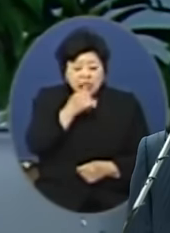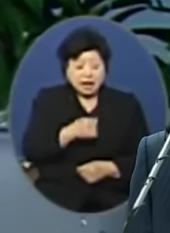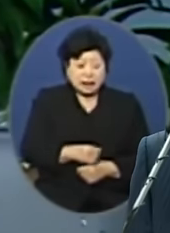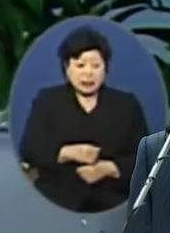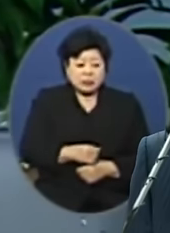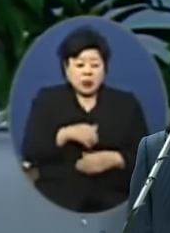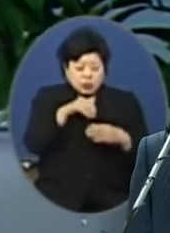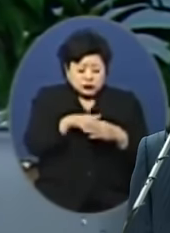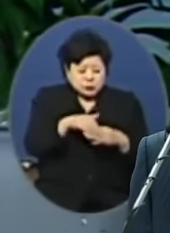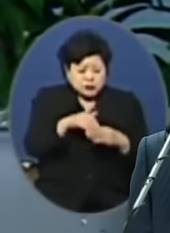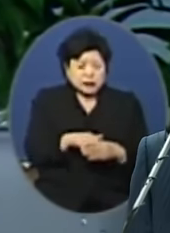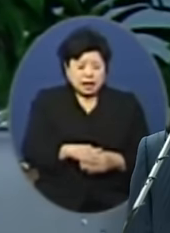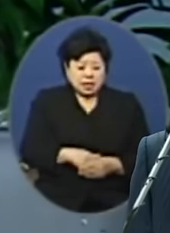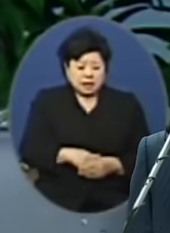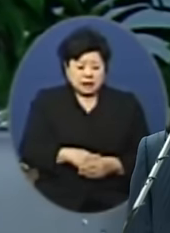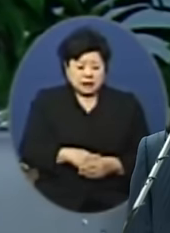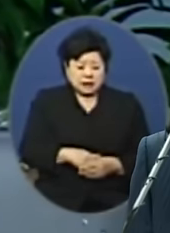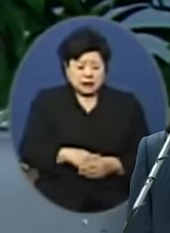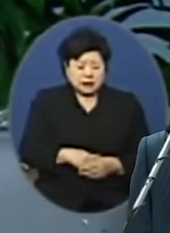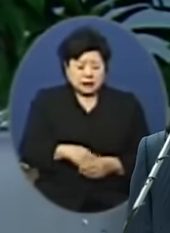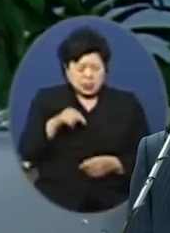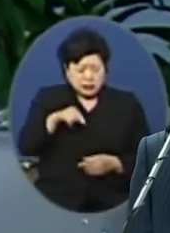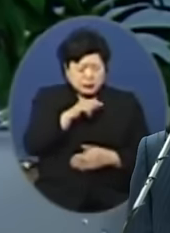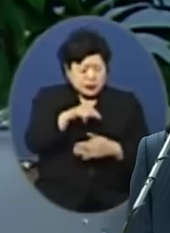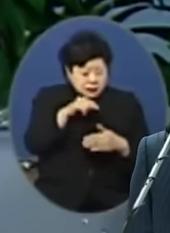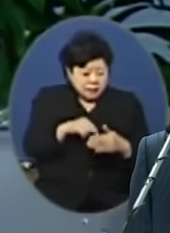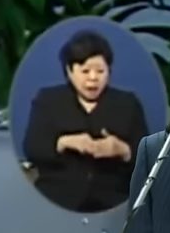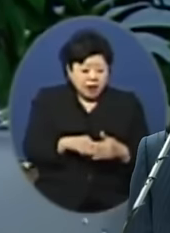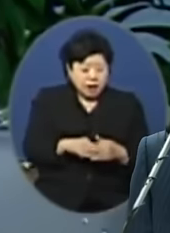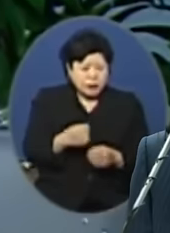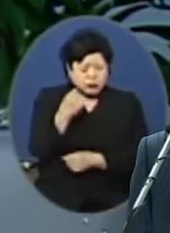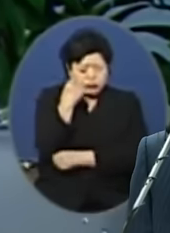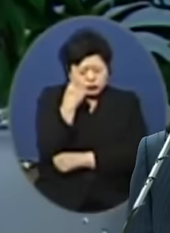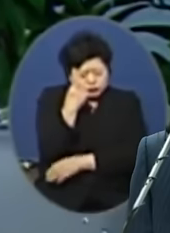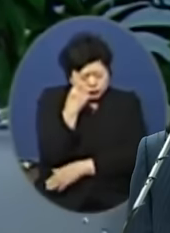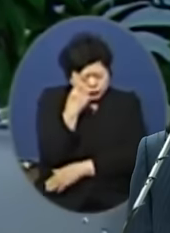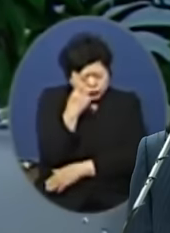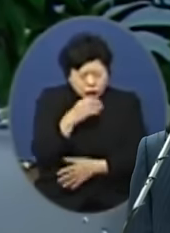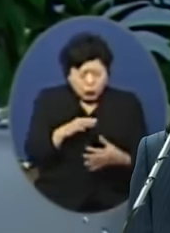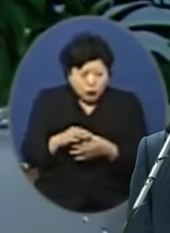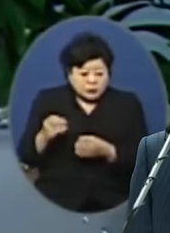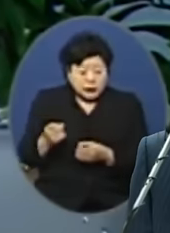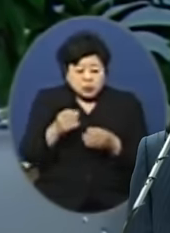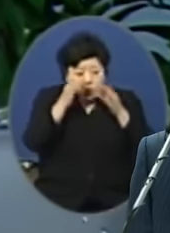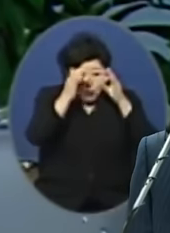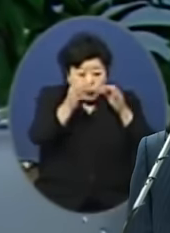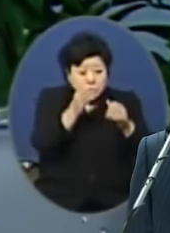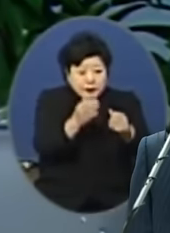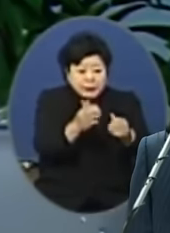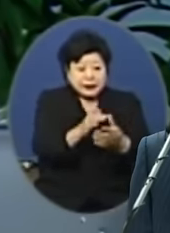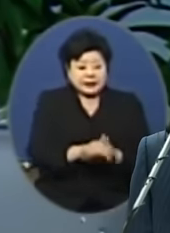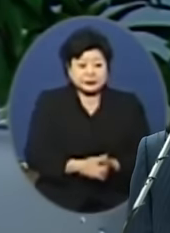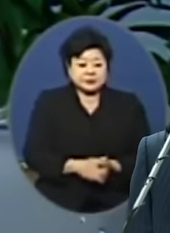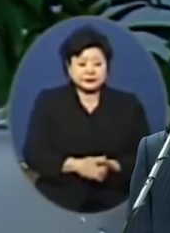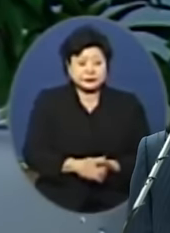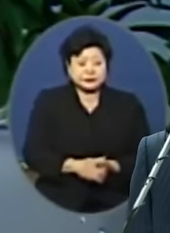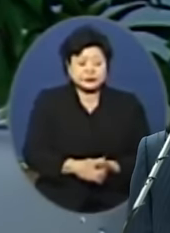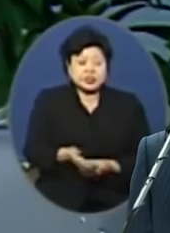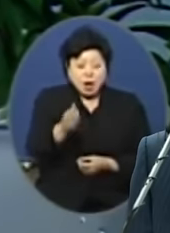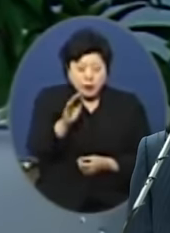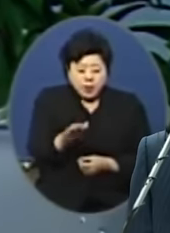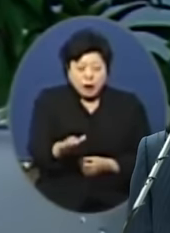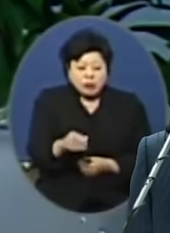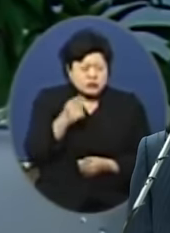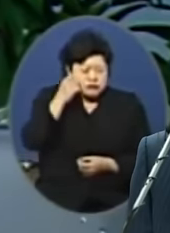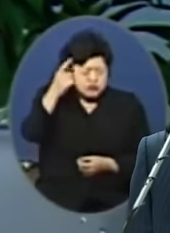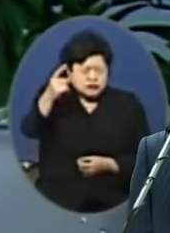그것을 등한히 보지 말고 깊이 마음에 뿌리를 내리고 관심을 가지고 보아주시기를 바랍니다. 그러면 여러분